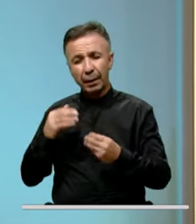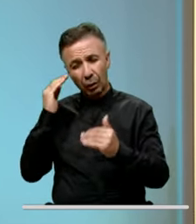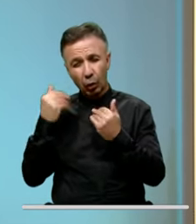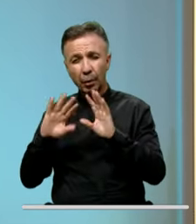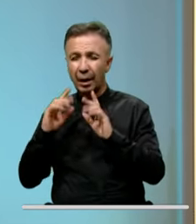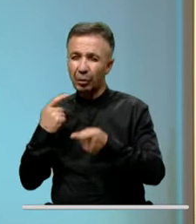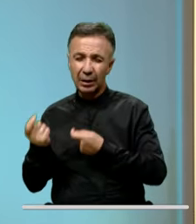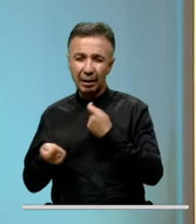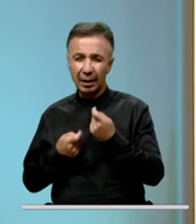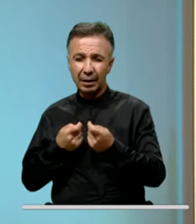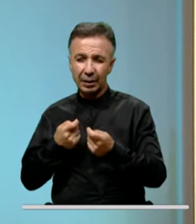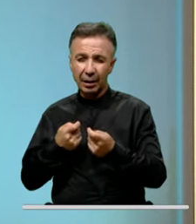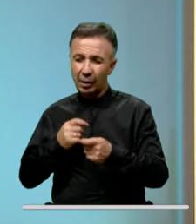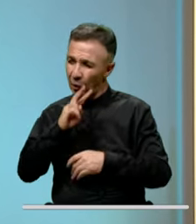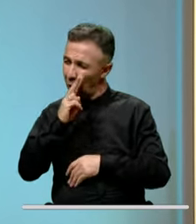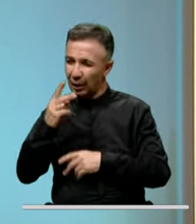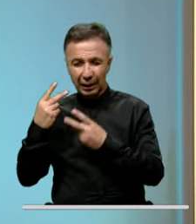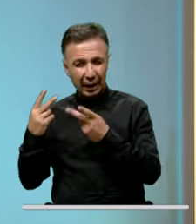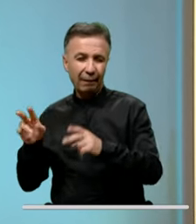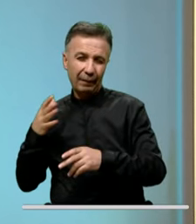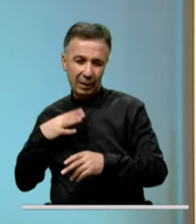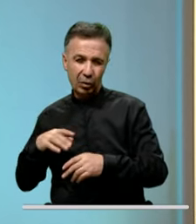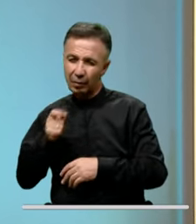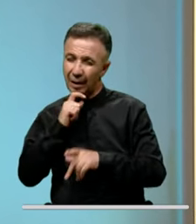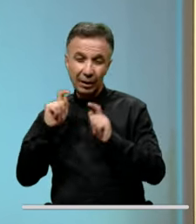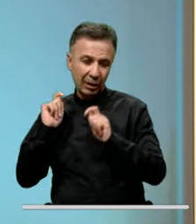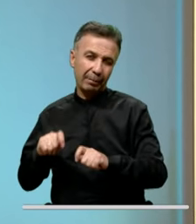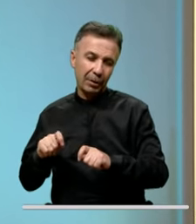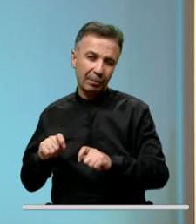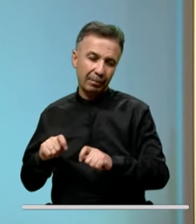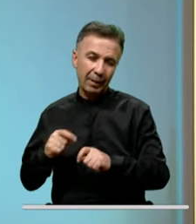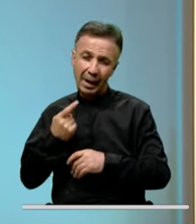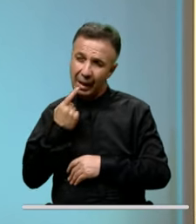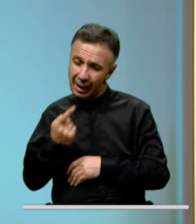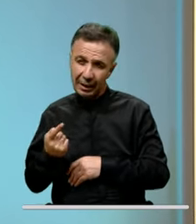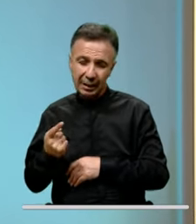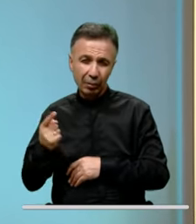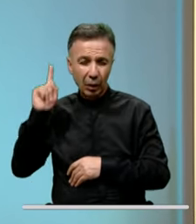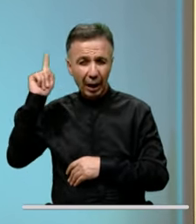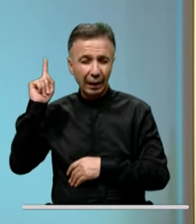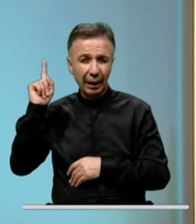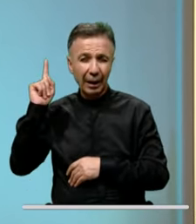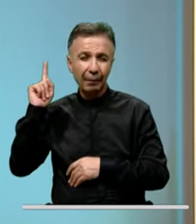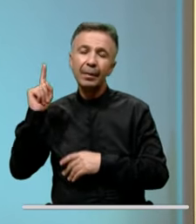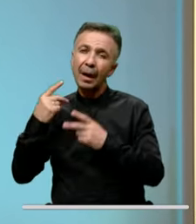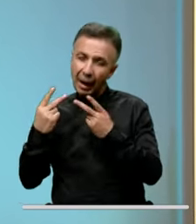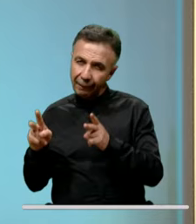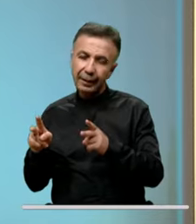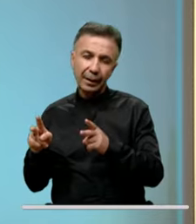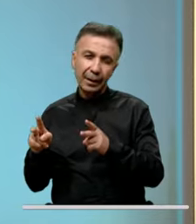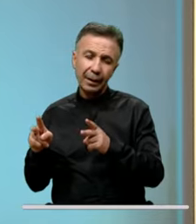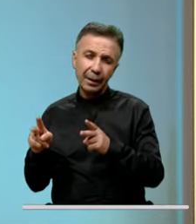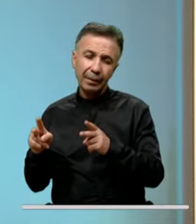bu davranıştan dolayı ben affımı istiyorum. Yanlış yapmışım. Der ise bunu Cenab-ı Hakk'ın